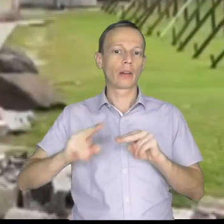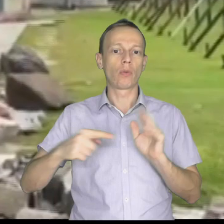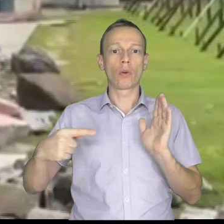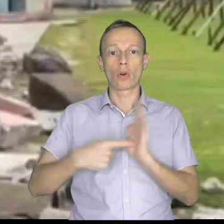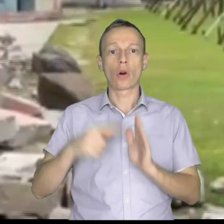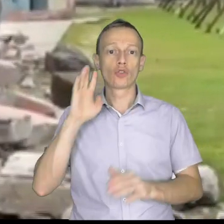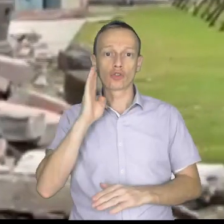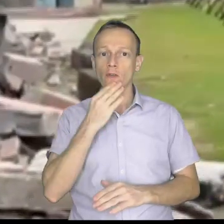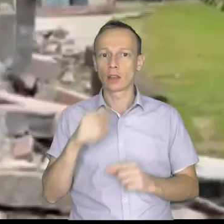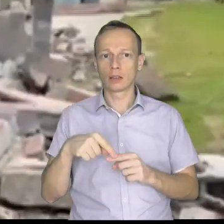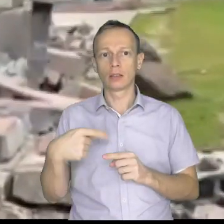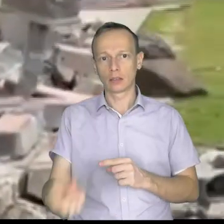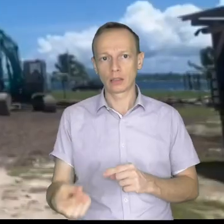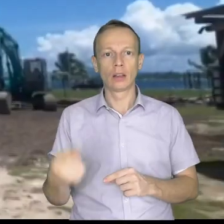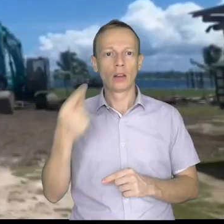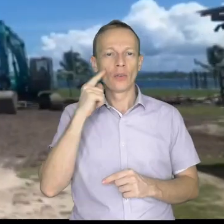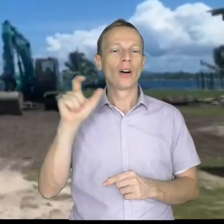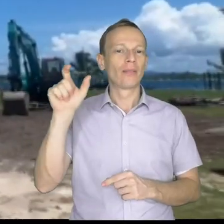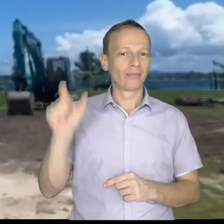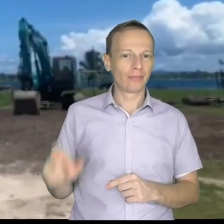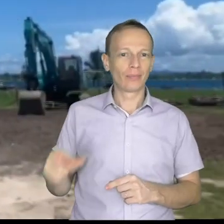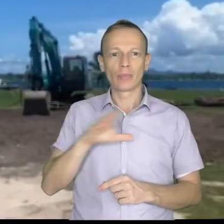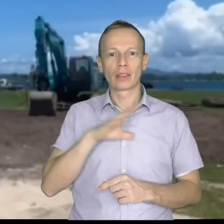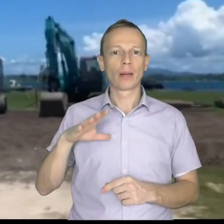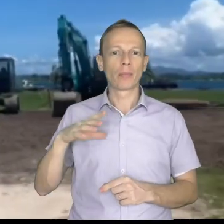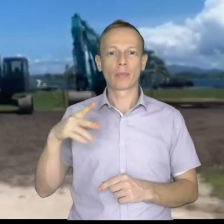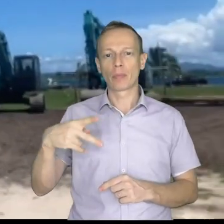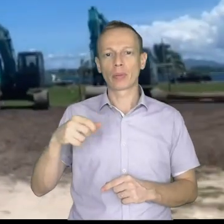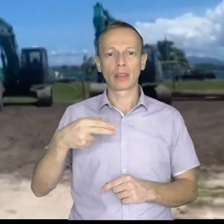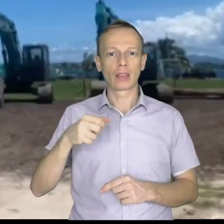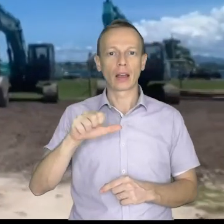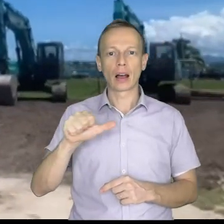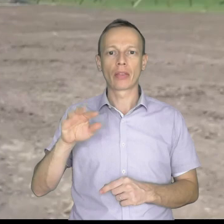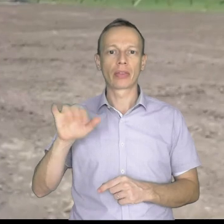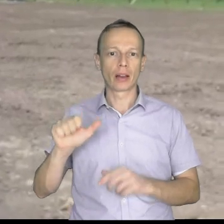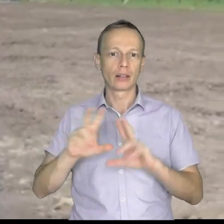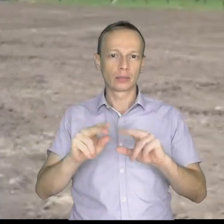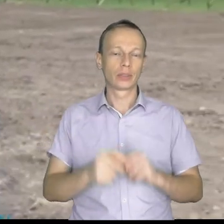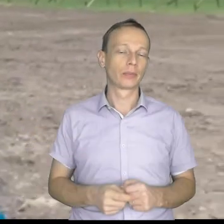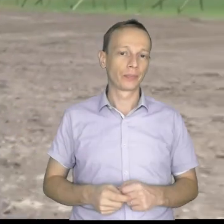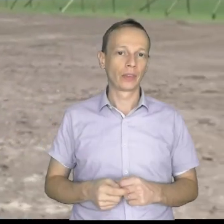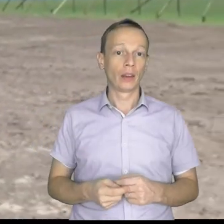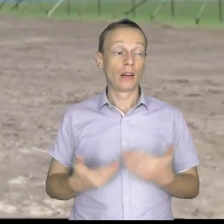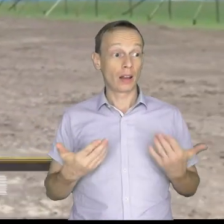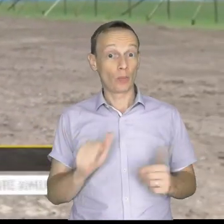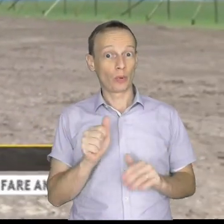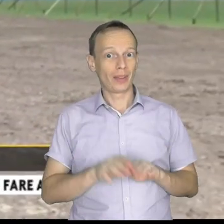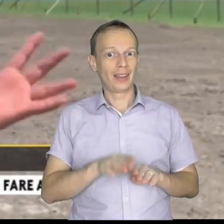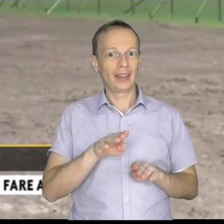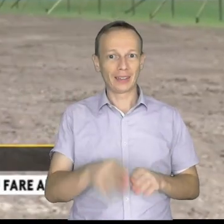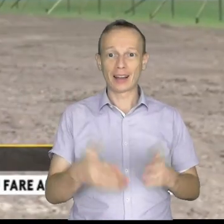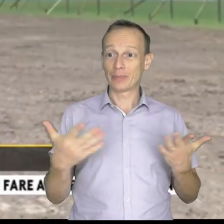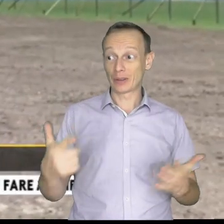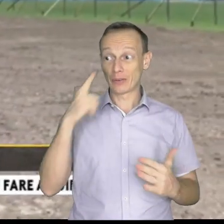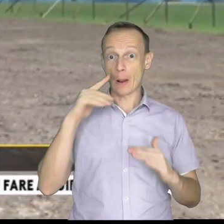prochain. Les précisions de Ginette Penehata au micro de Rosana Maihota. C'est la première étape, puisque, comme vous le voyez